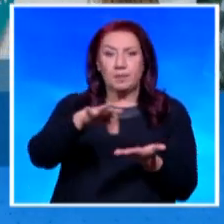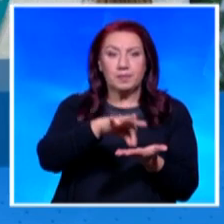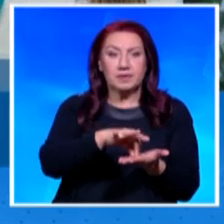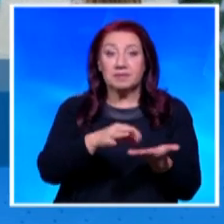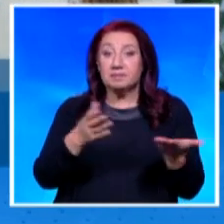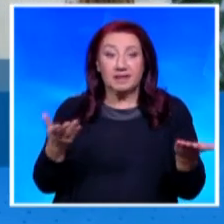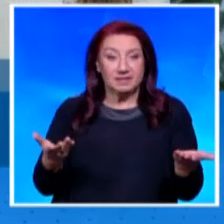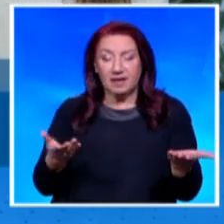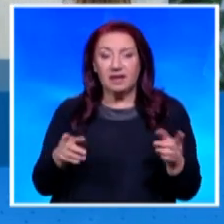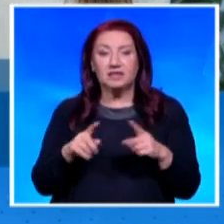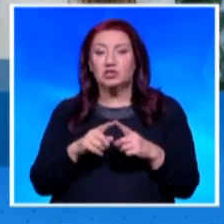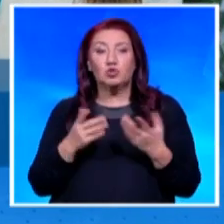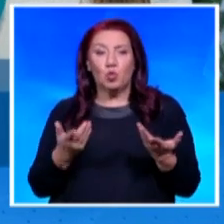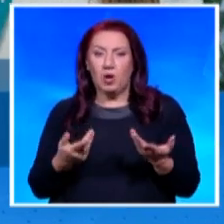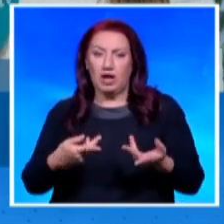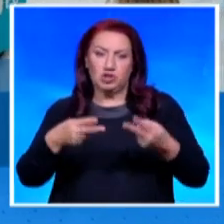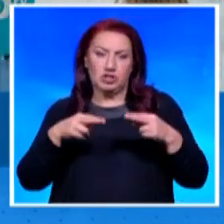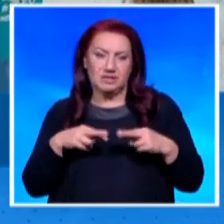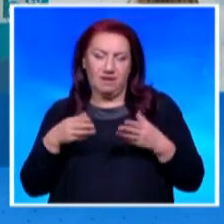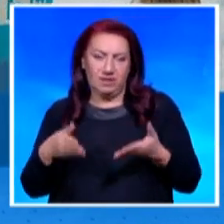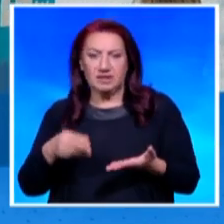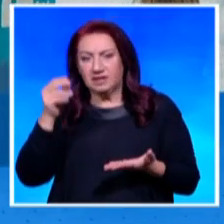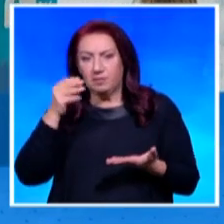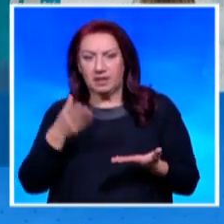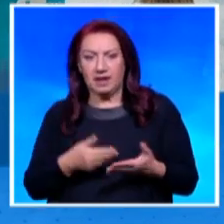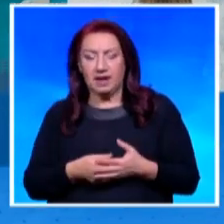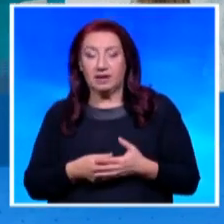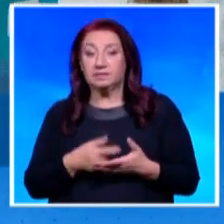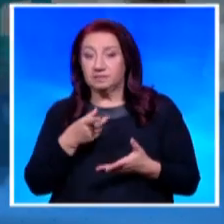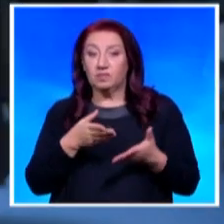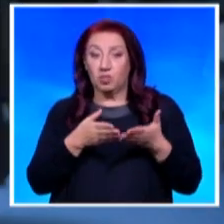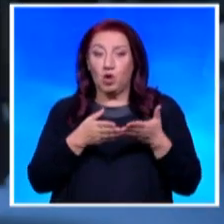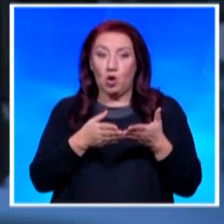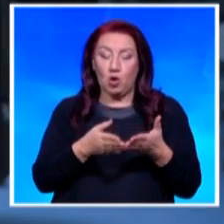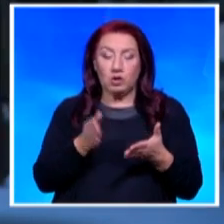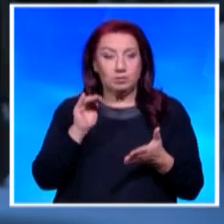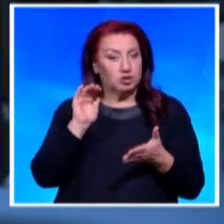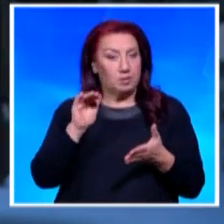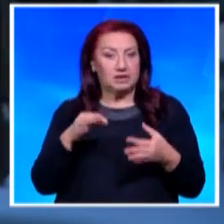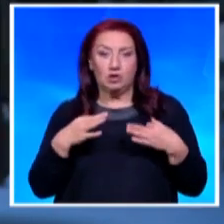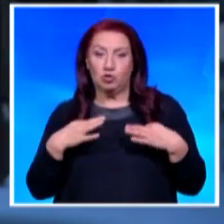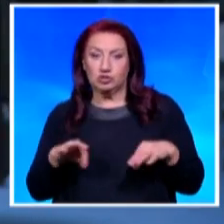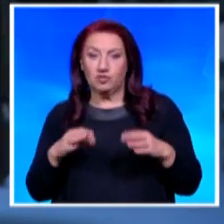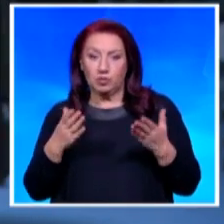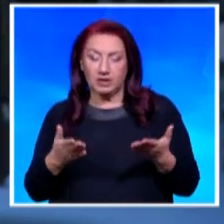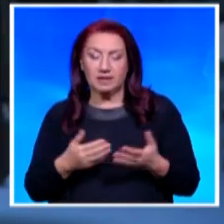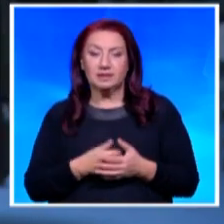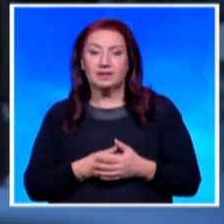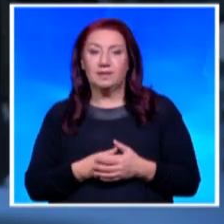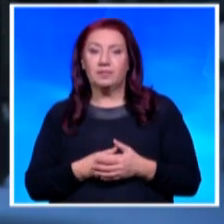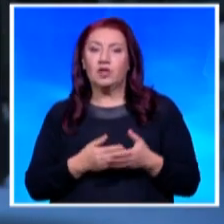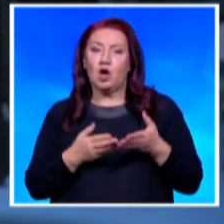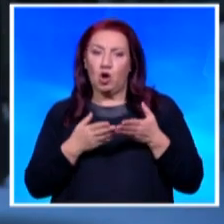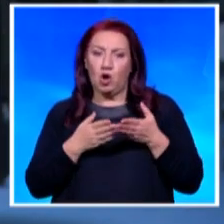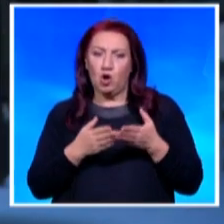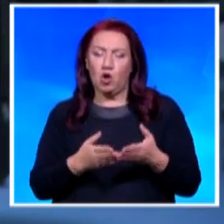и как те ще се върнат обратно при близките си, дали плавателният съд ще бъде освободен от хутите. Корабът